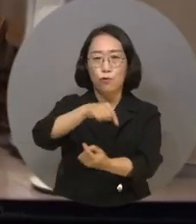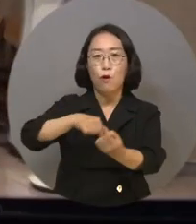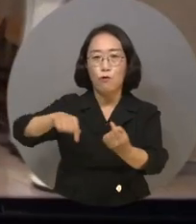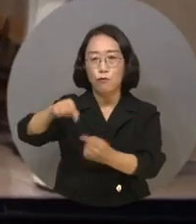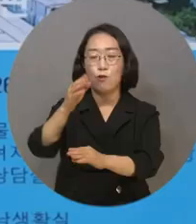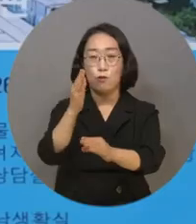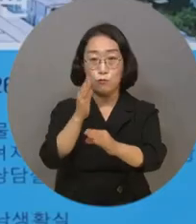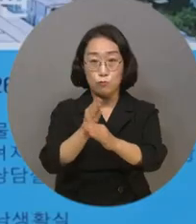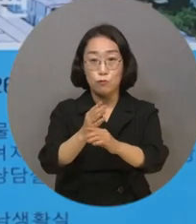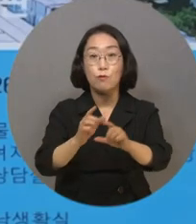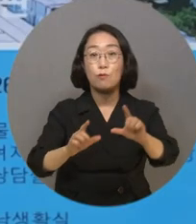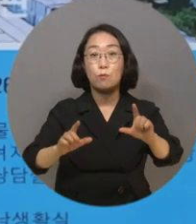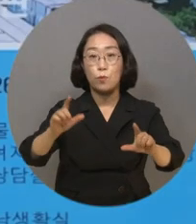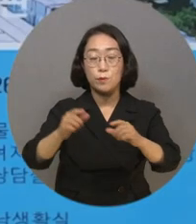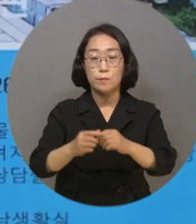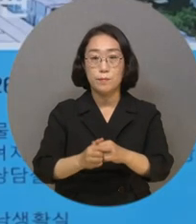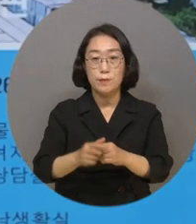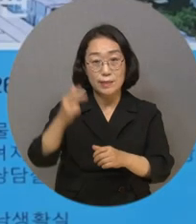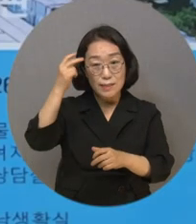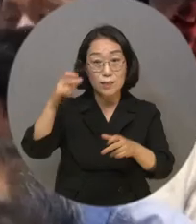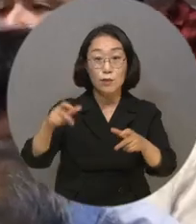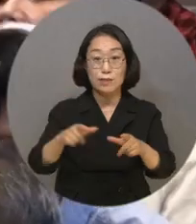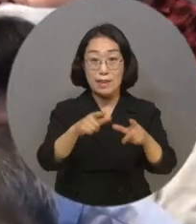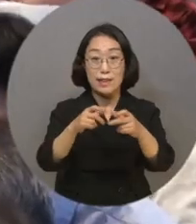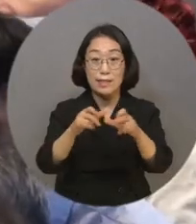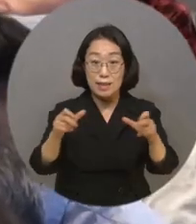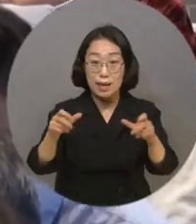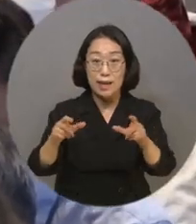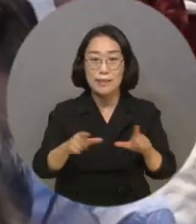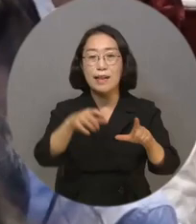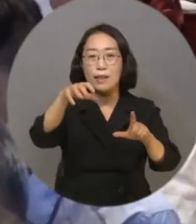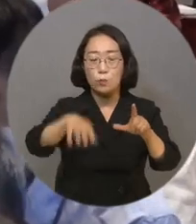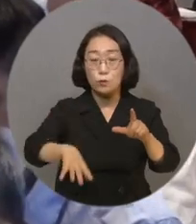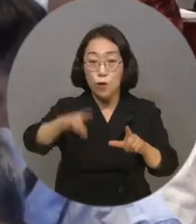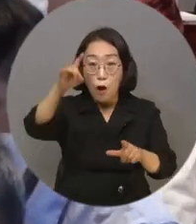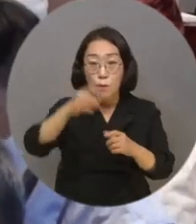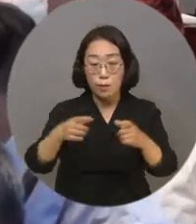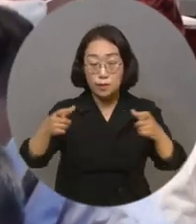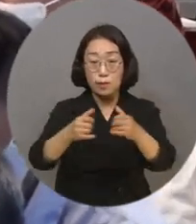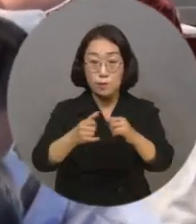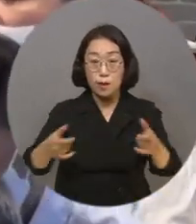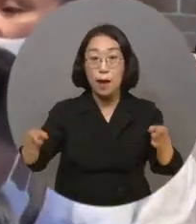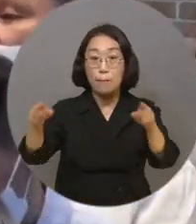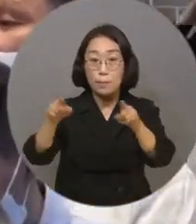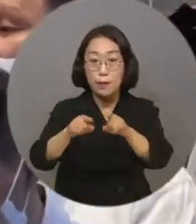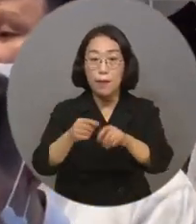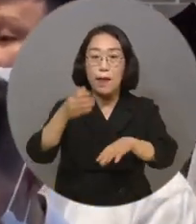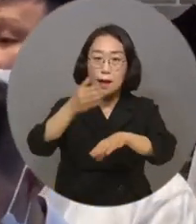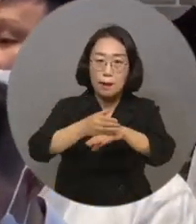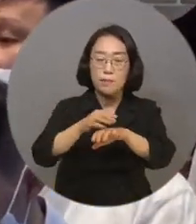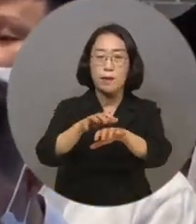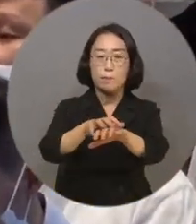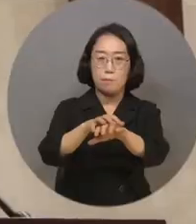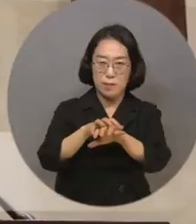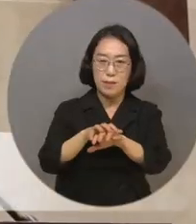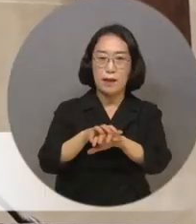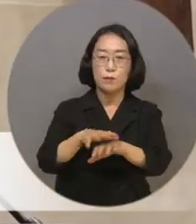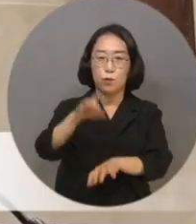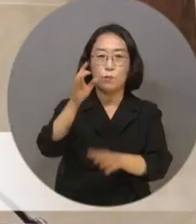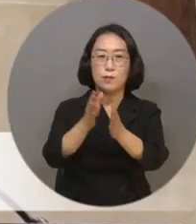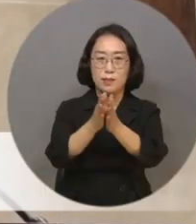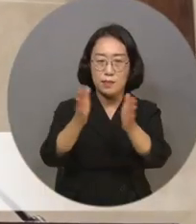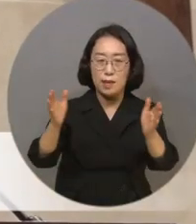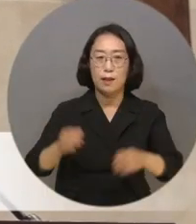한국순교복자성직수도회에서 운영하는 지적장애인 거주시설입니다. 기념식의 시작은 지역 주민들과 함께하는 감사의 미사였습니다. 이